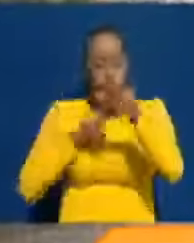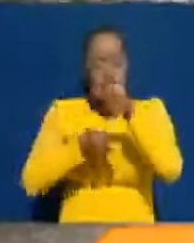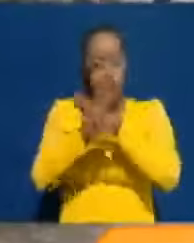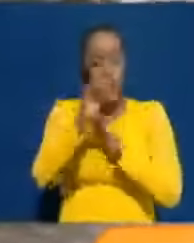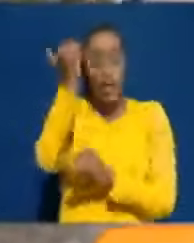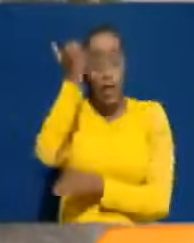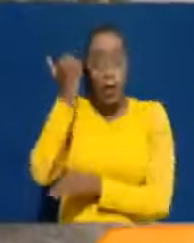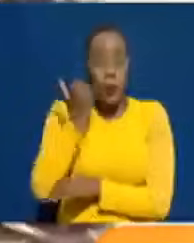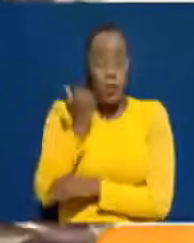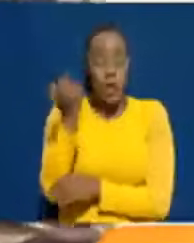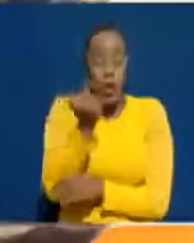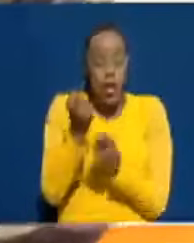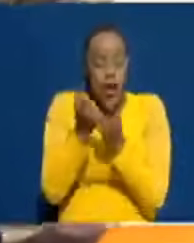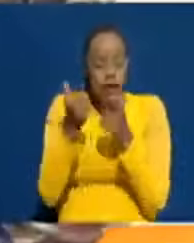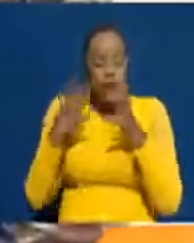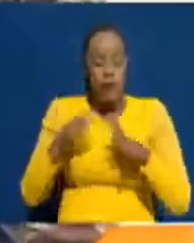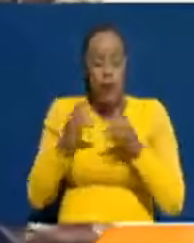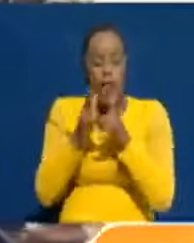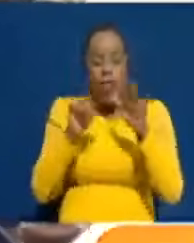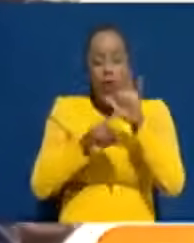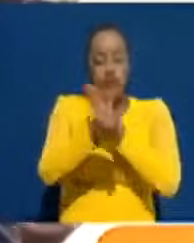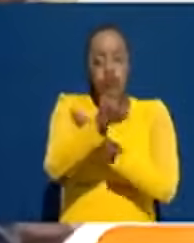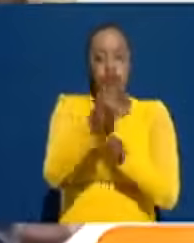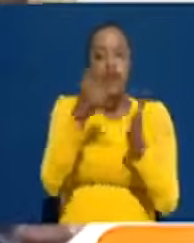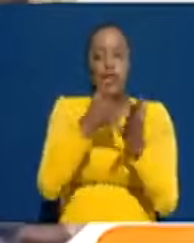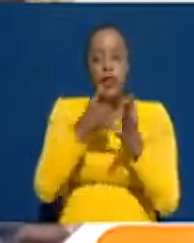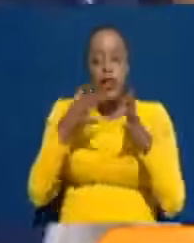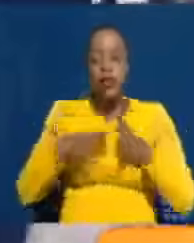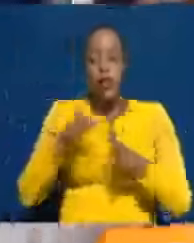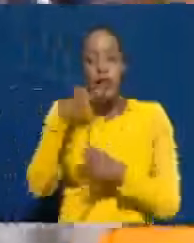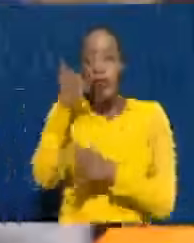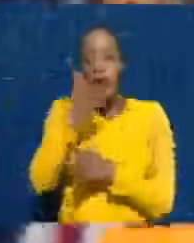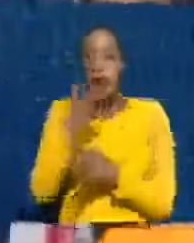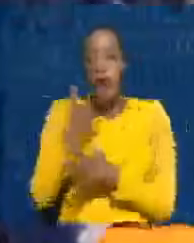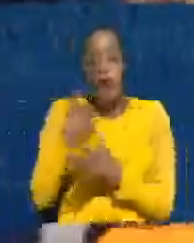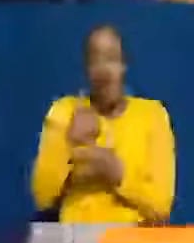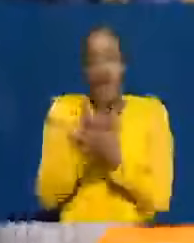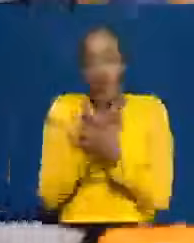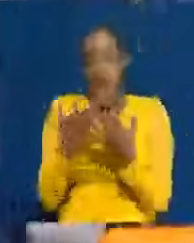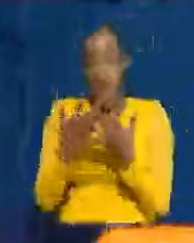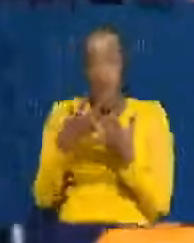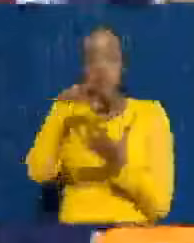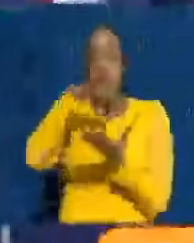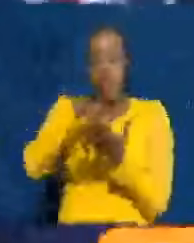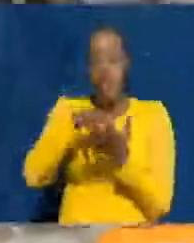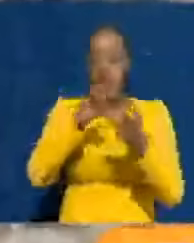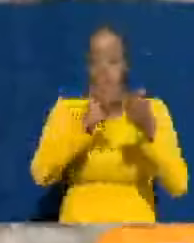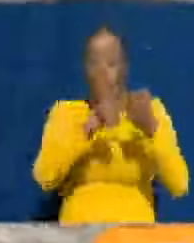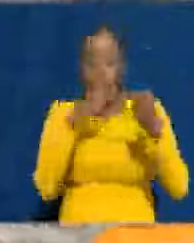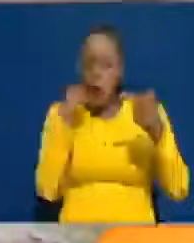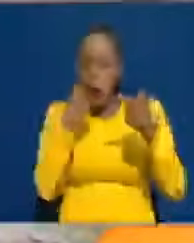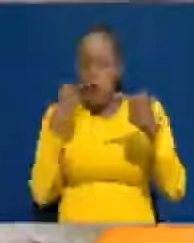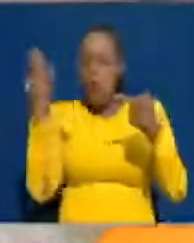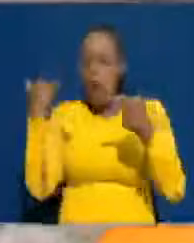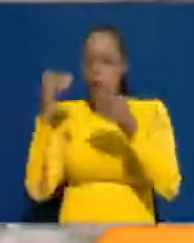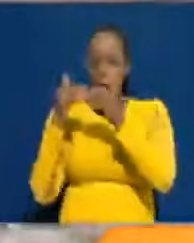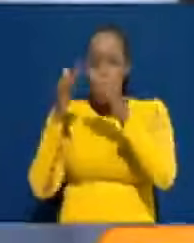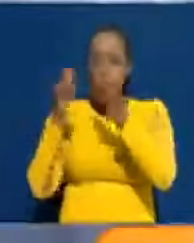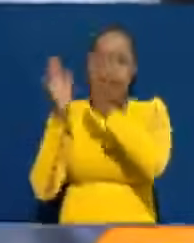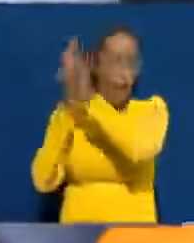mahakamani isipokuwa wachache, wakiwemo wale waliokuwa wakikabiliwa na mashtaka, mmoja wao akiwa aliyekuwa